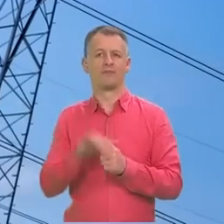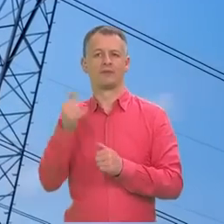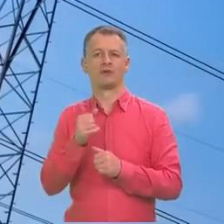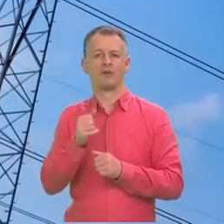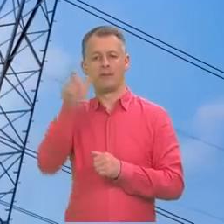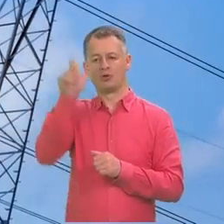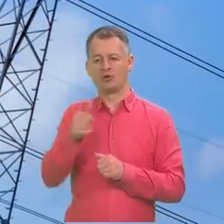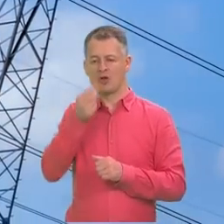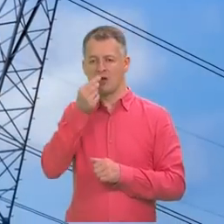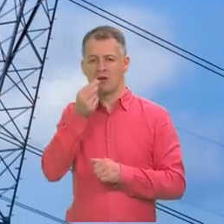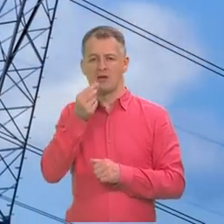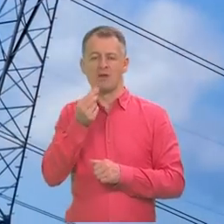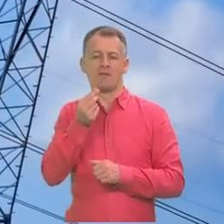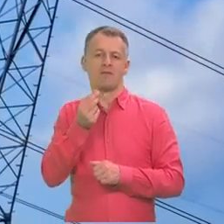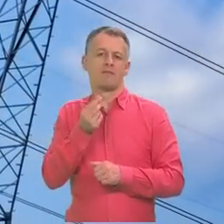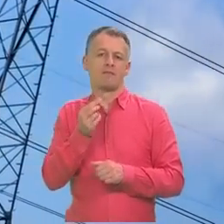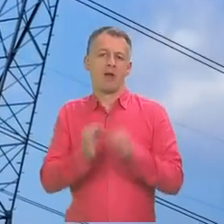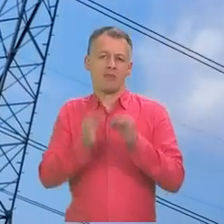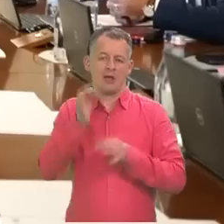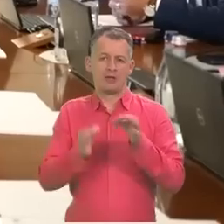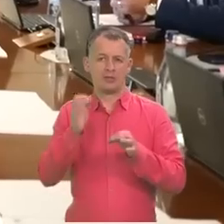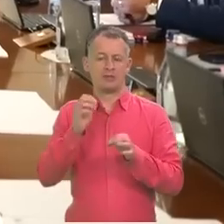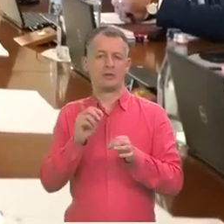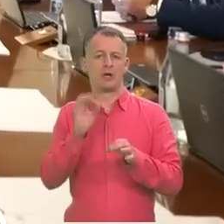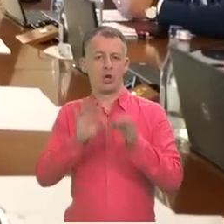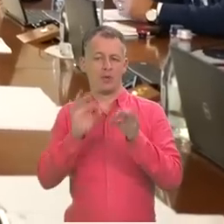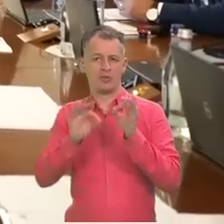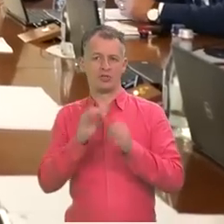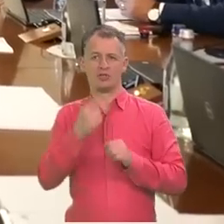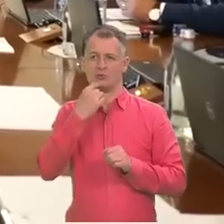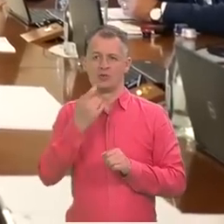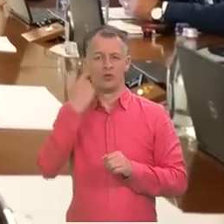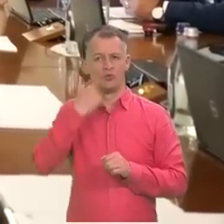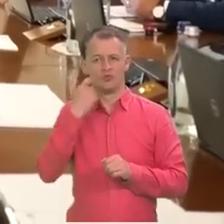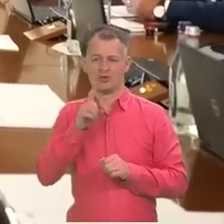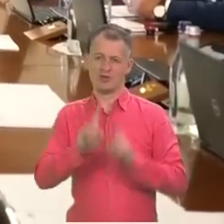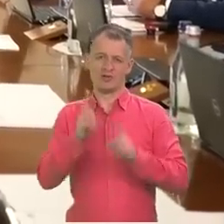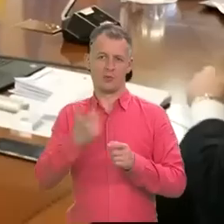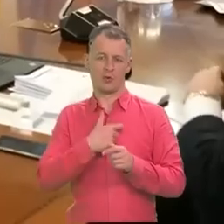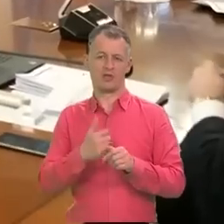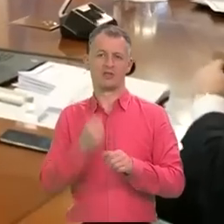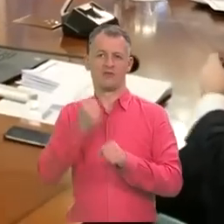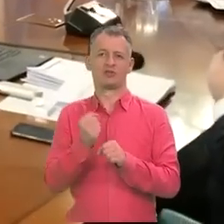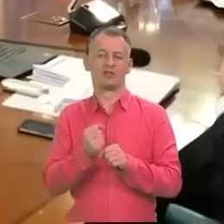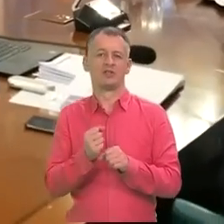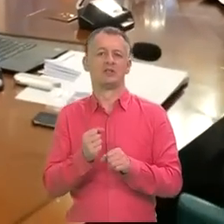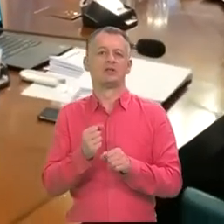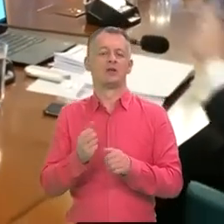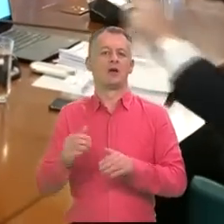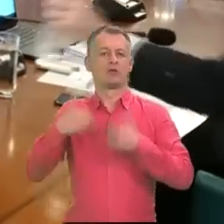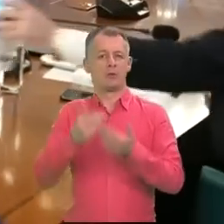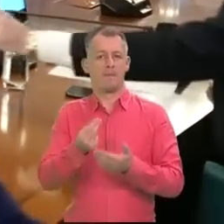la redresarea rapidă a finanțelor publice. Simpla schimbare a șefilor de instituții nu va putea genera o sporire a colectării și implicit bani în plus la